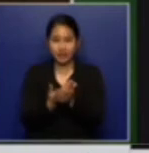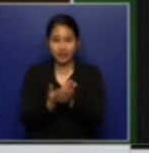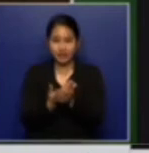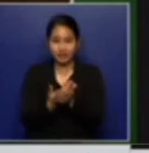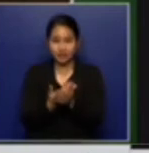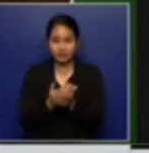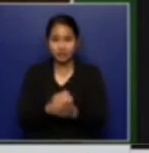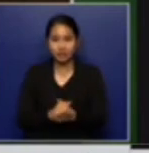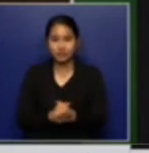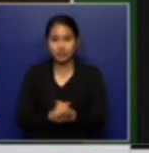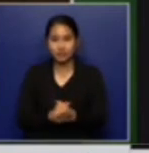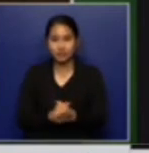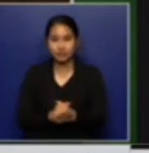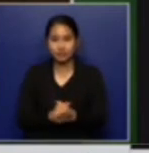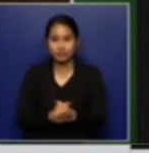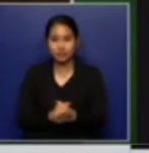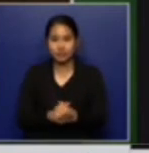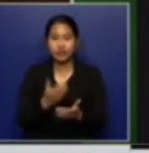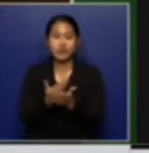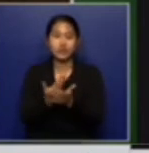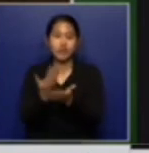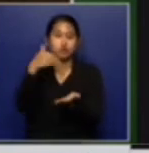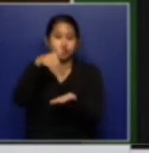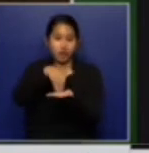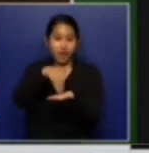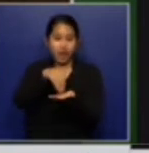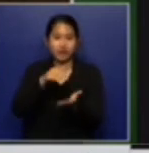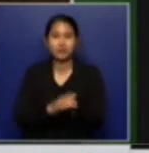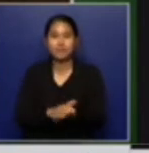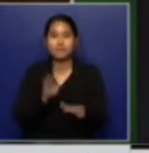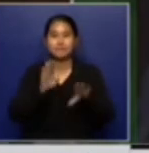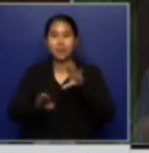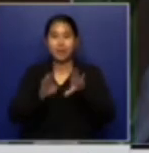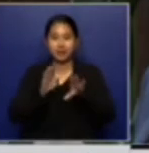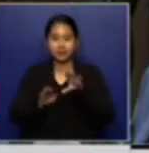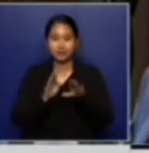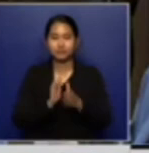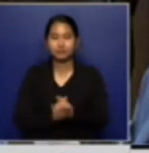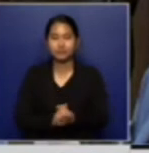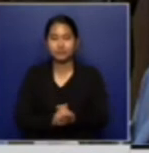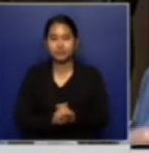ญที่รวมอยู่ในงบกลางเนี่ยตกประมาณ